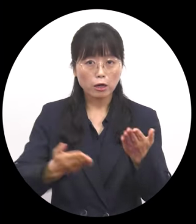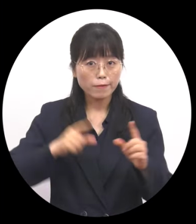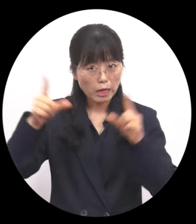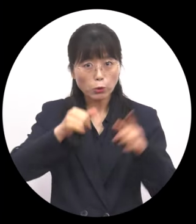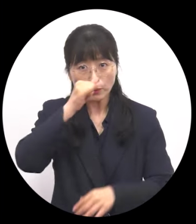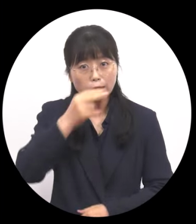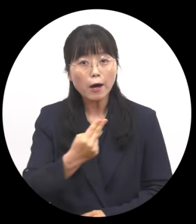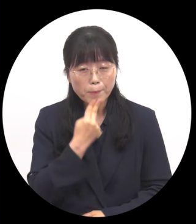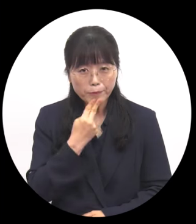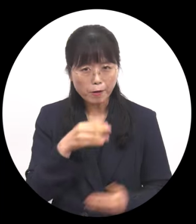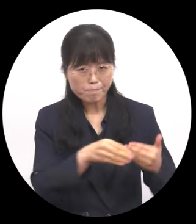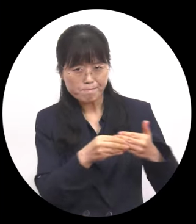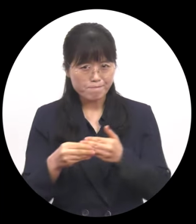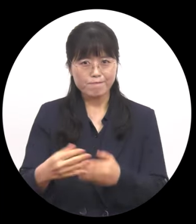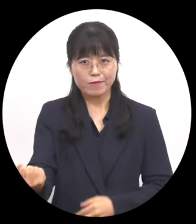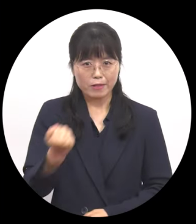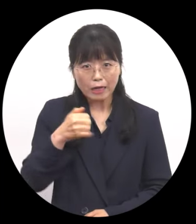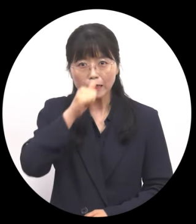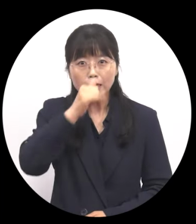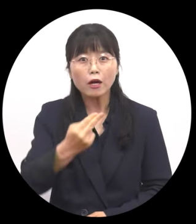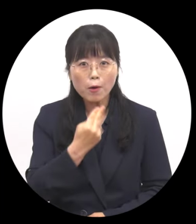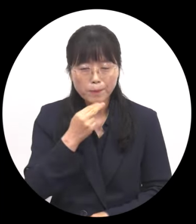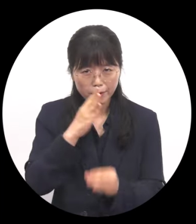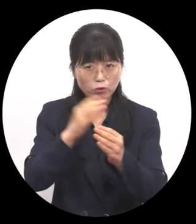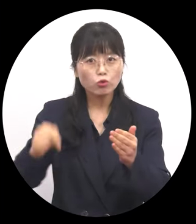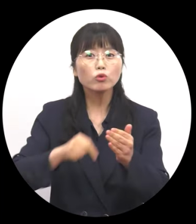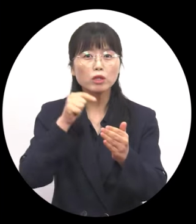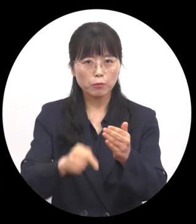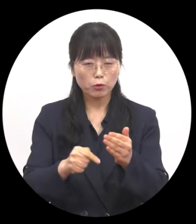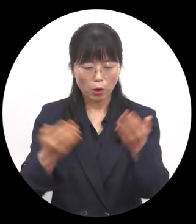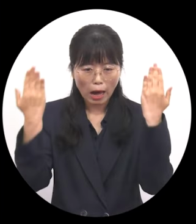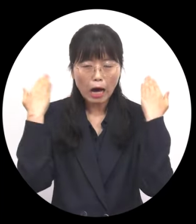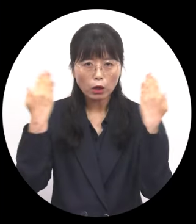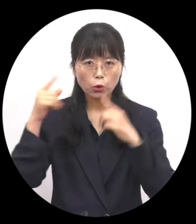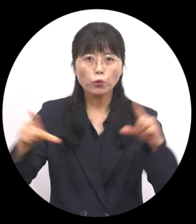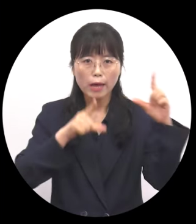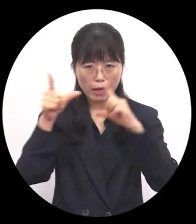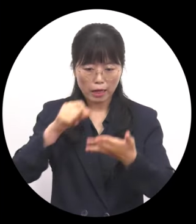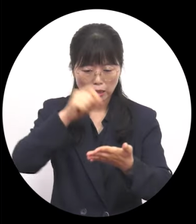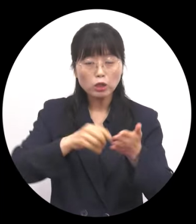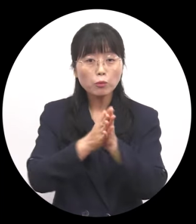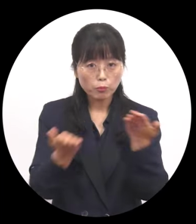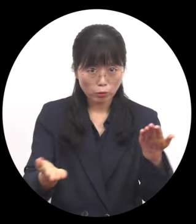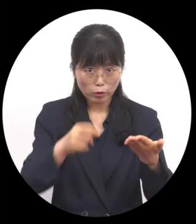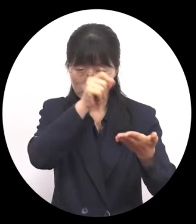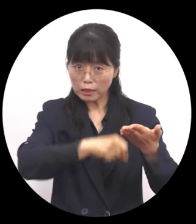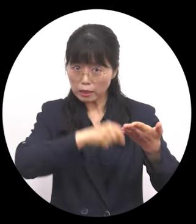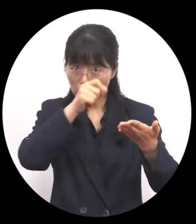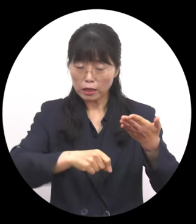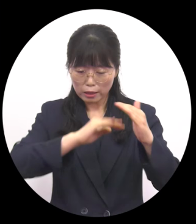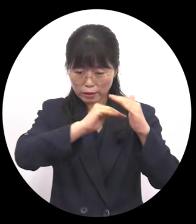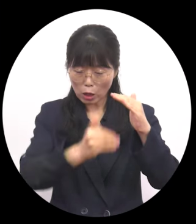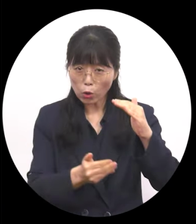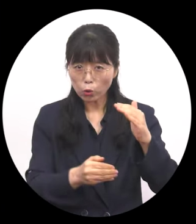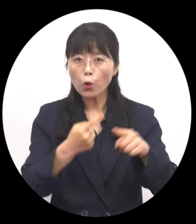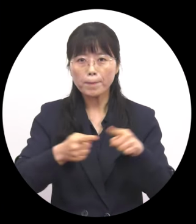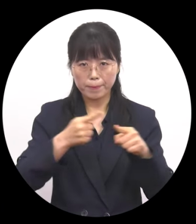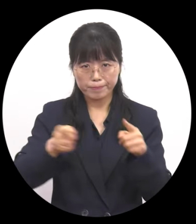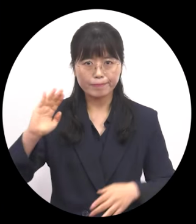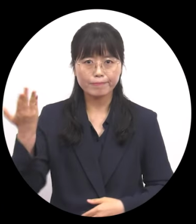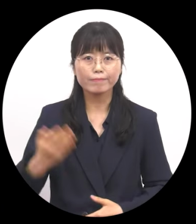있는지, 그리고 리더십이 있는지를 중심으로 학교생활기록부에 기록되어 있는 내용을 중심으로